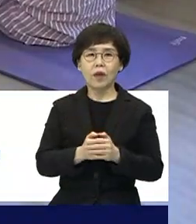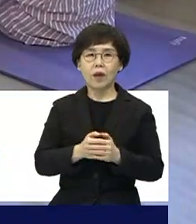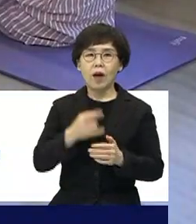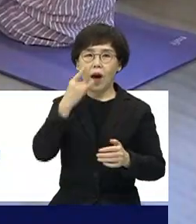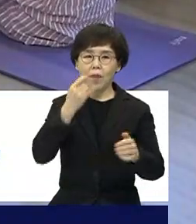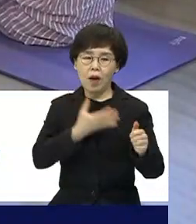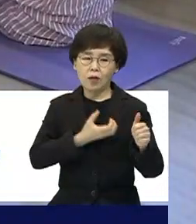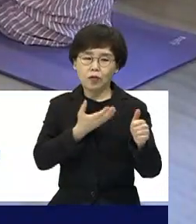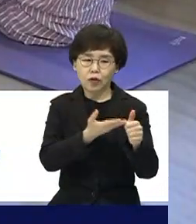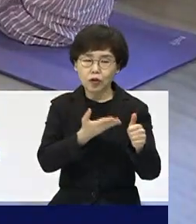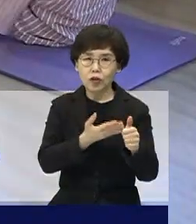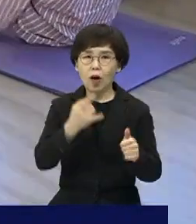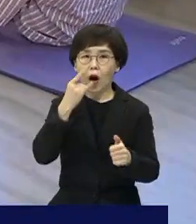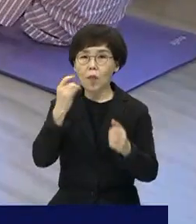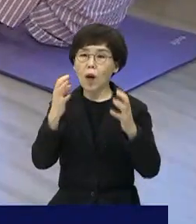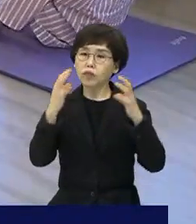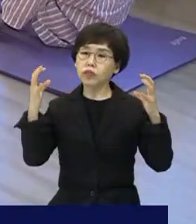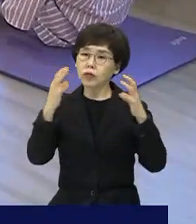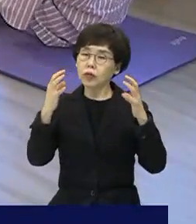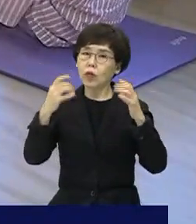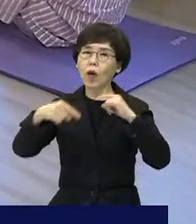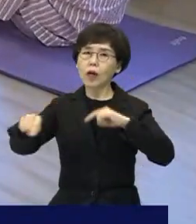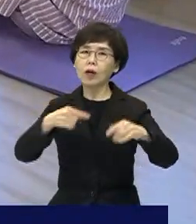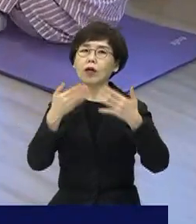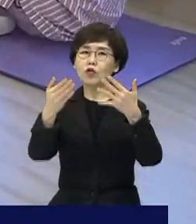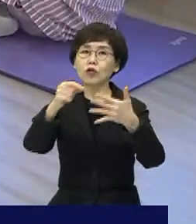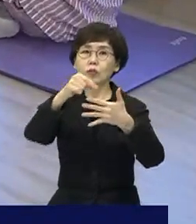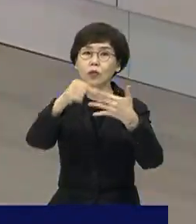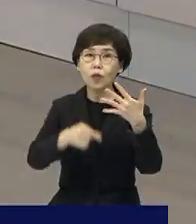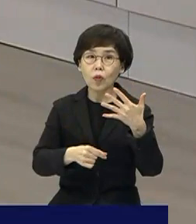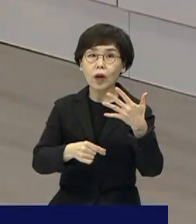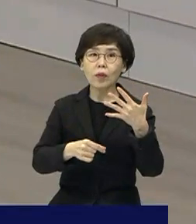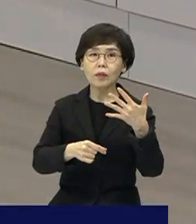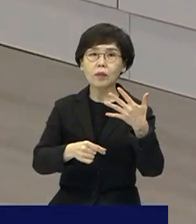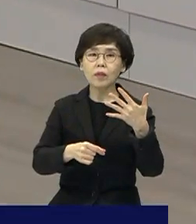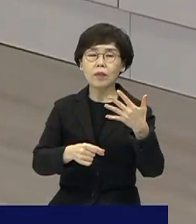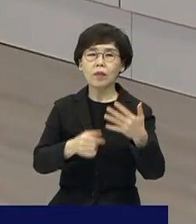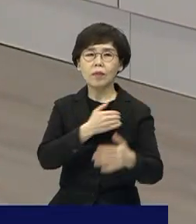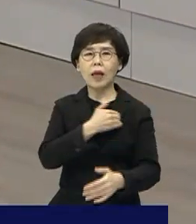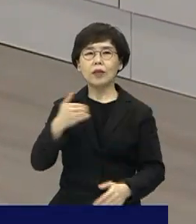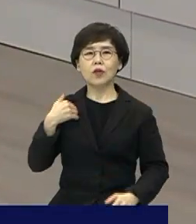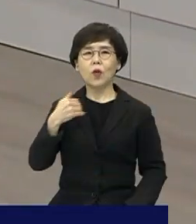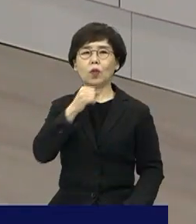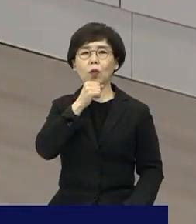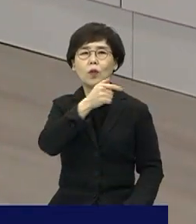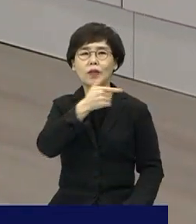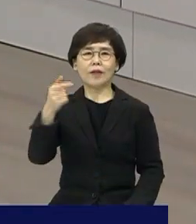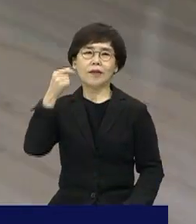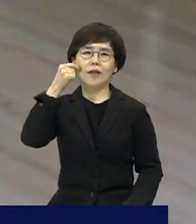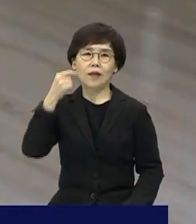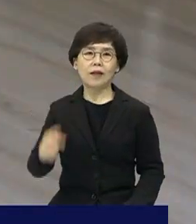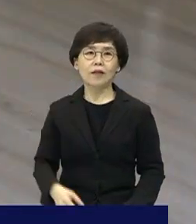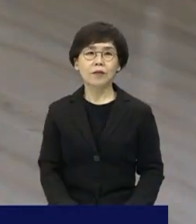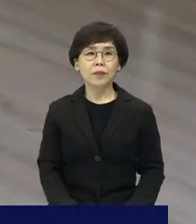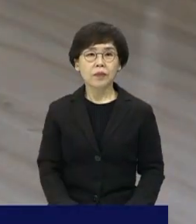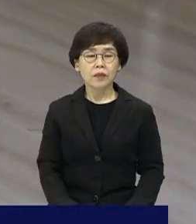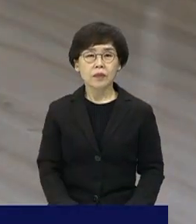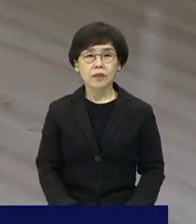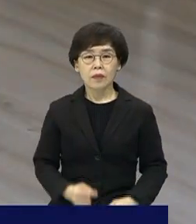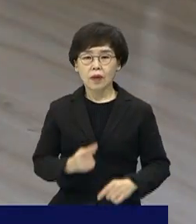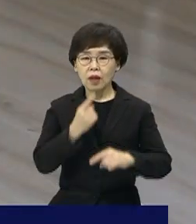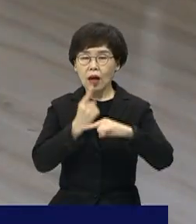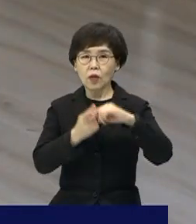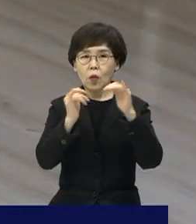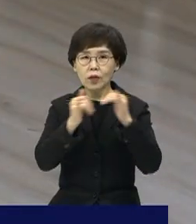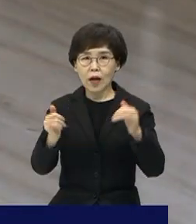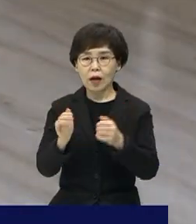모유수유, 산모 부종 관리 같은 꼼꼼한 프로그램 운영은 만족도 높은 일상입니다. 간호사와